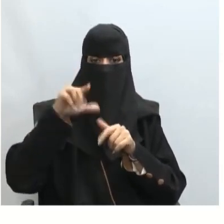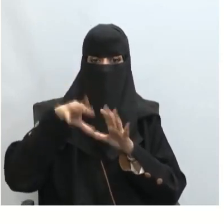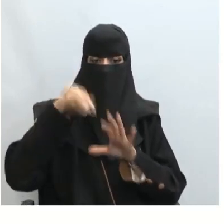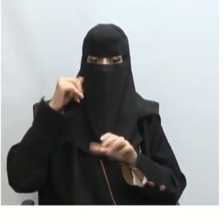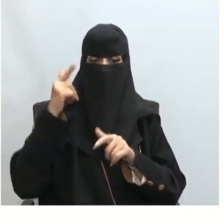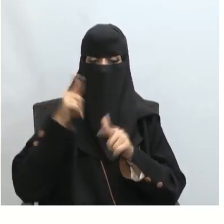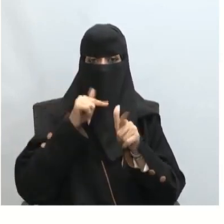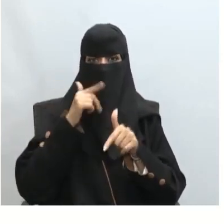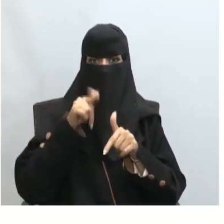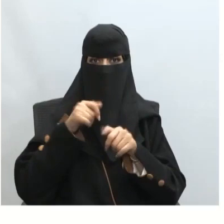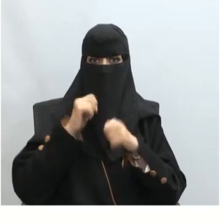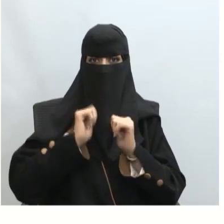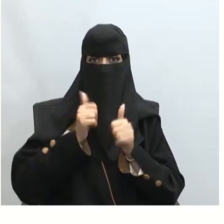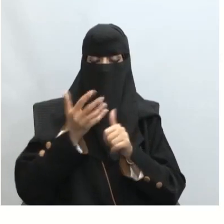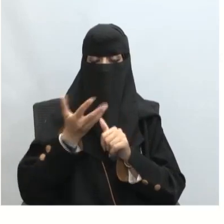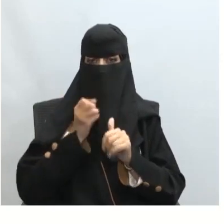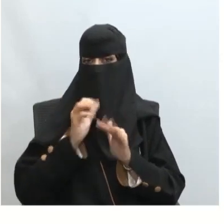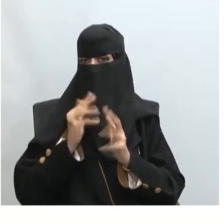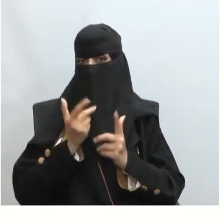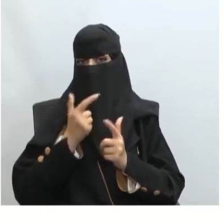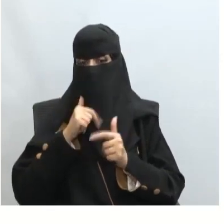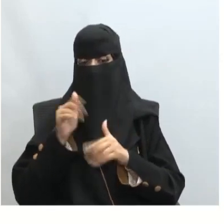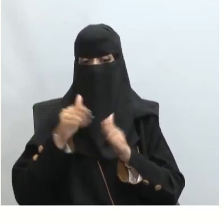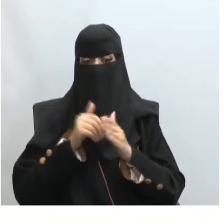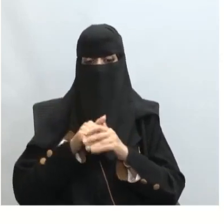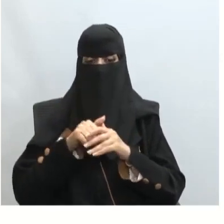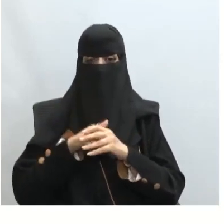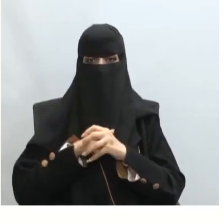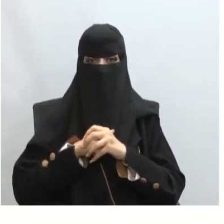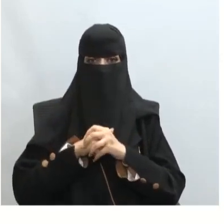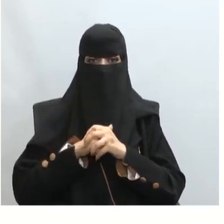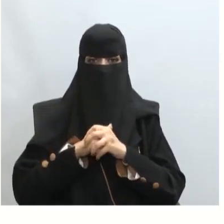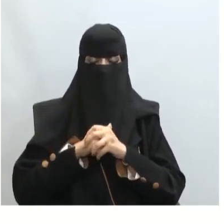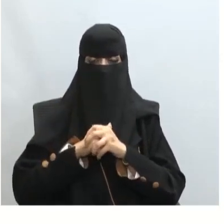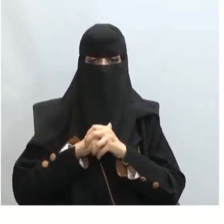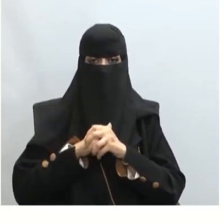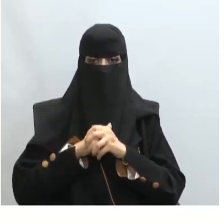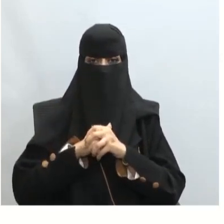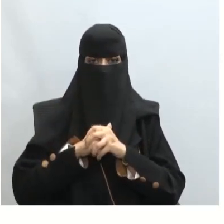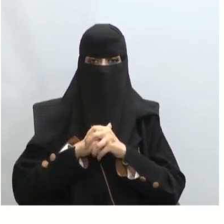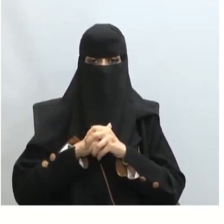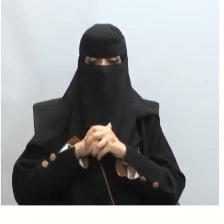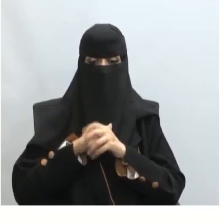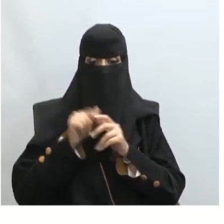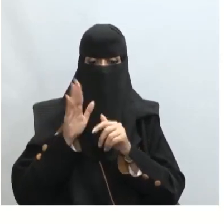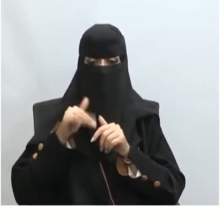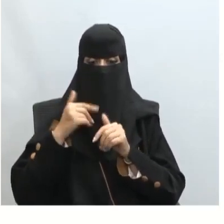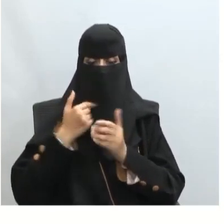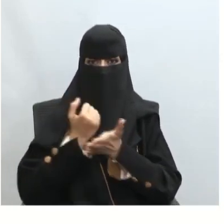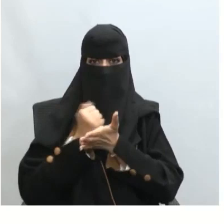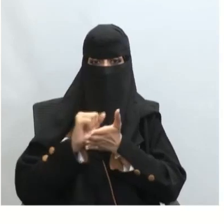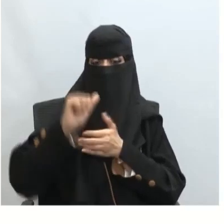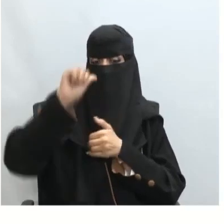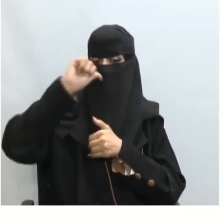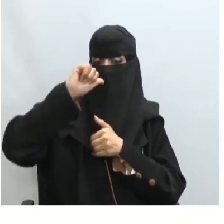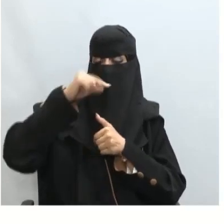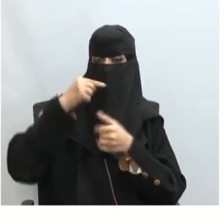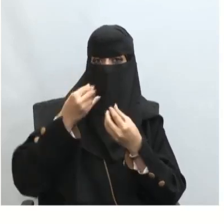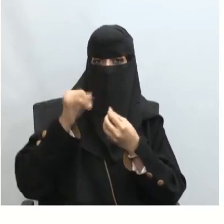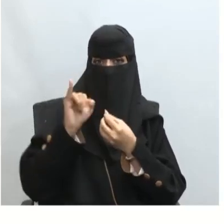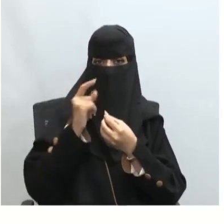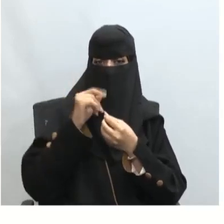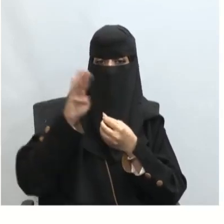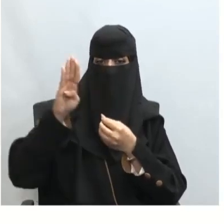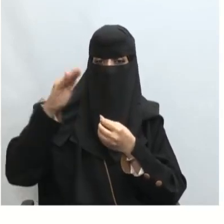منه جزيء ماء سيعطيني الكين سيعطيني الكين اذا حذف ماء من